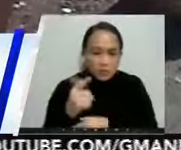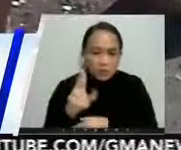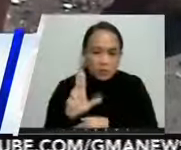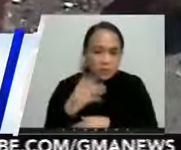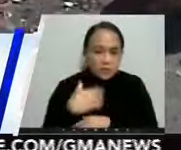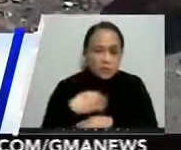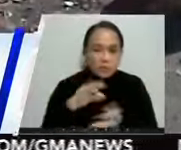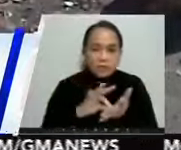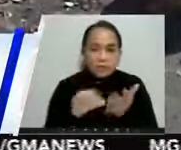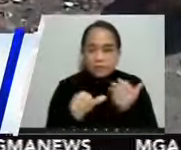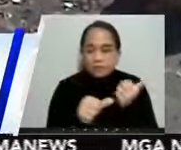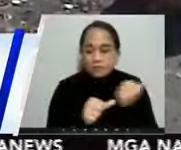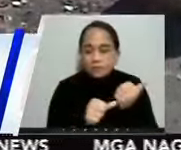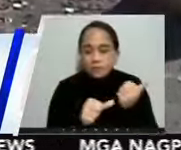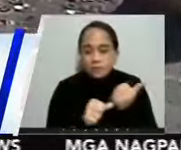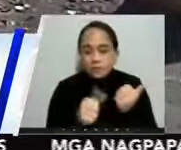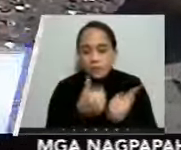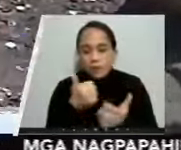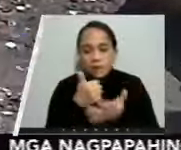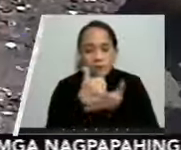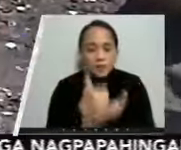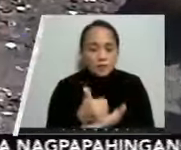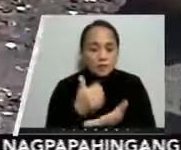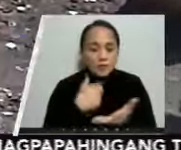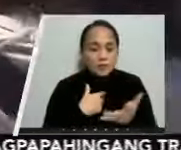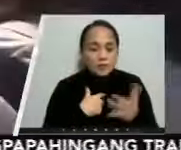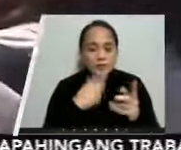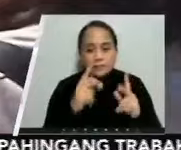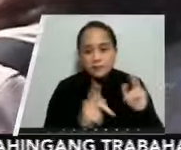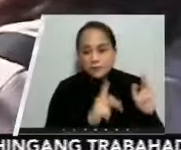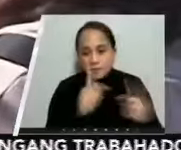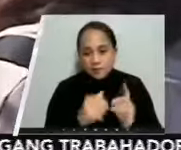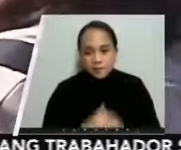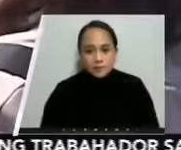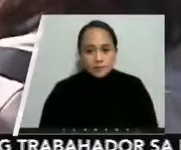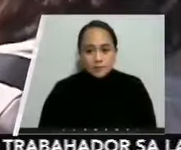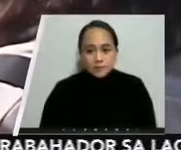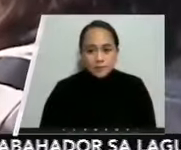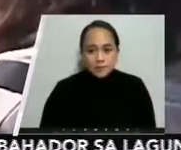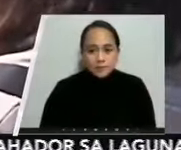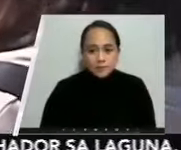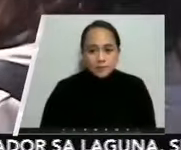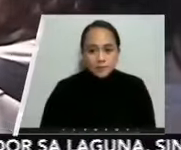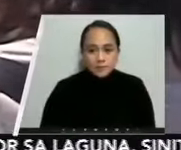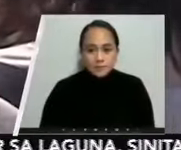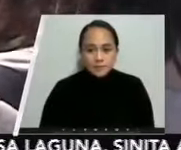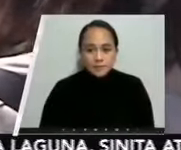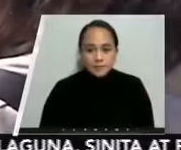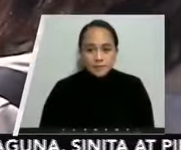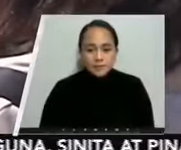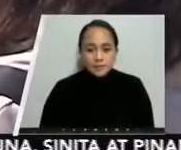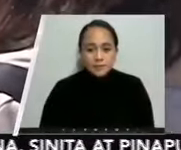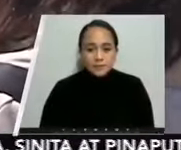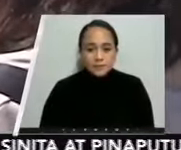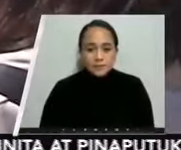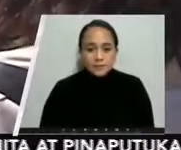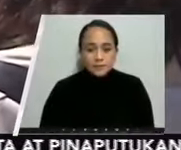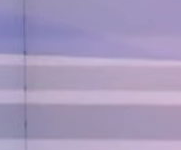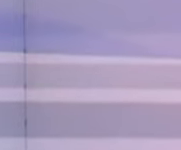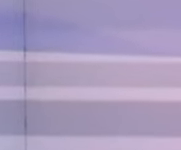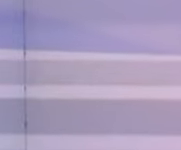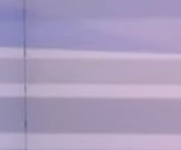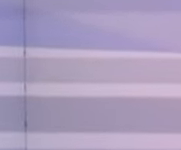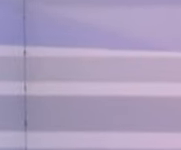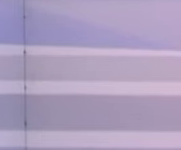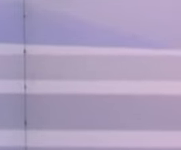tulong sa mga nasunugan para sa GMA integrated news darlin Kai nakatutok 24 Oras